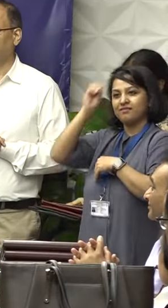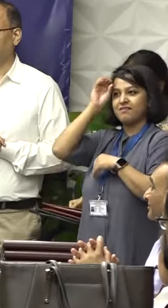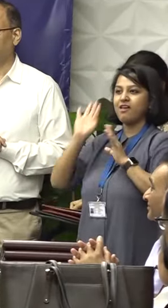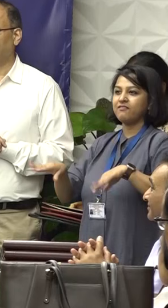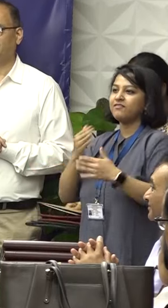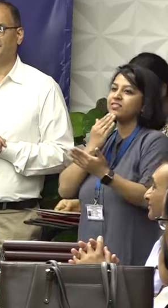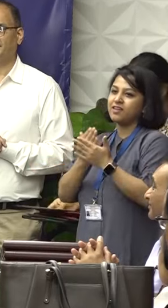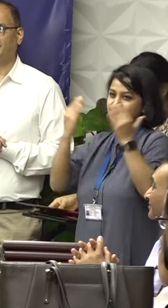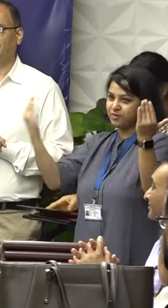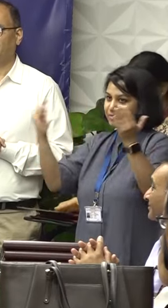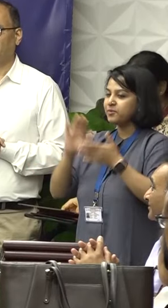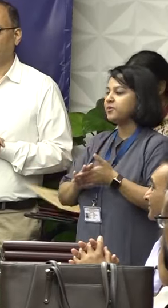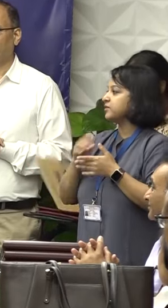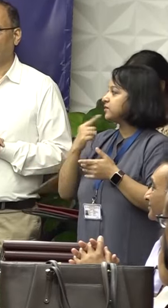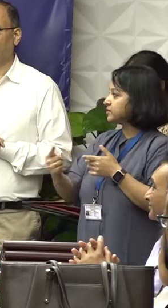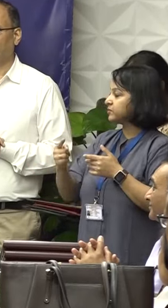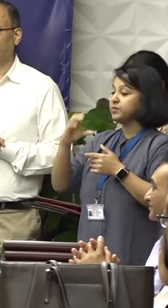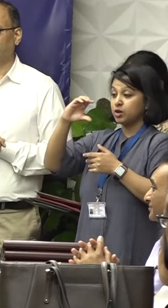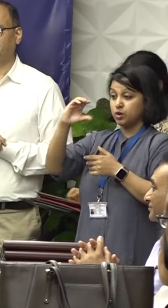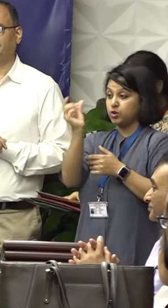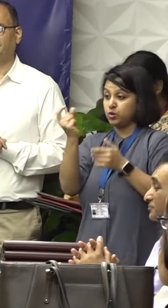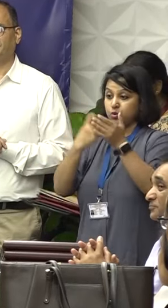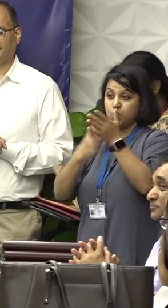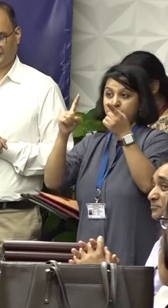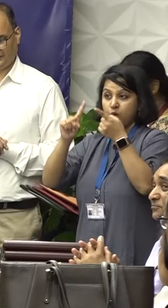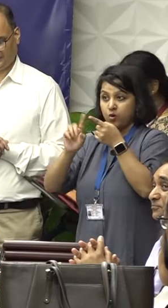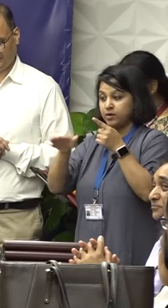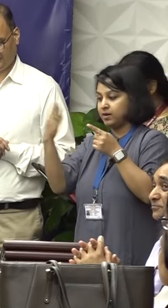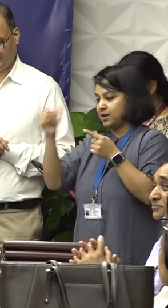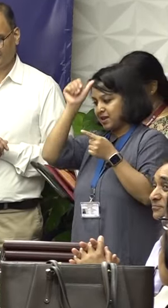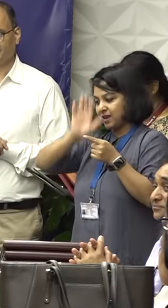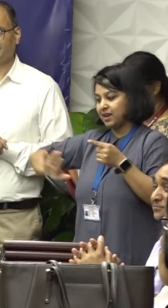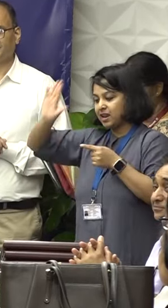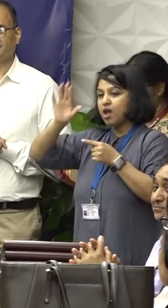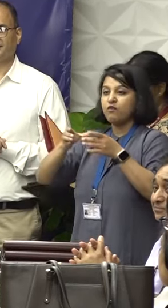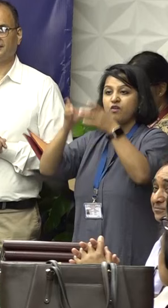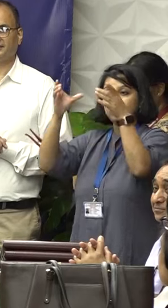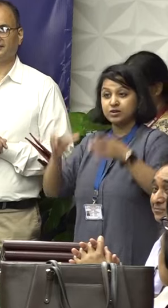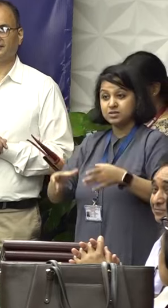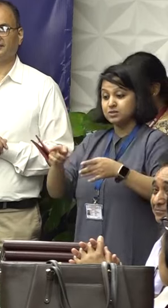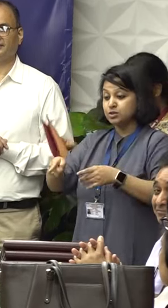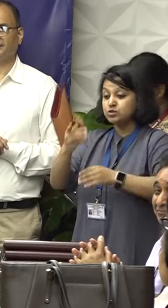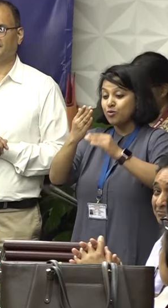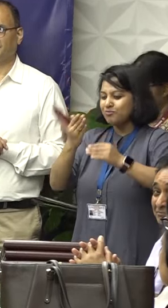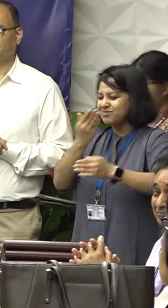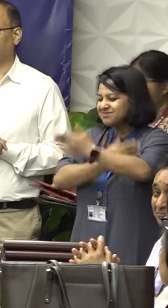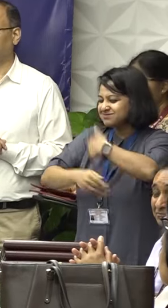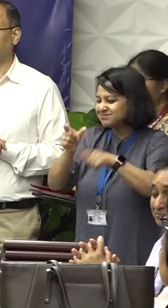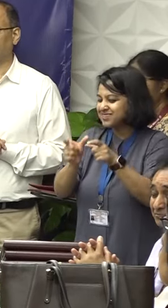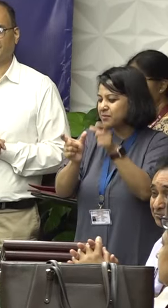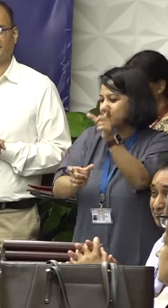धन्यवाद मैम। अब हम यहाँ बुलाना चाहेंगे क्योर इंडिया फाउंडेशन के प्रतिनिधि को जो विशेष जरूरतमंद वाले बच्चों के जीवन को बदलने के